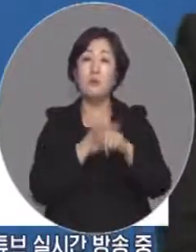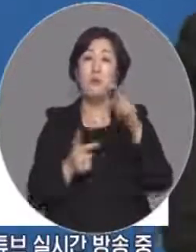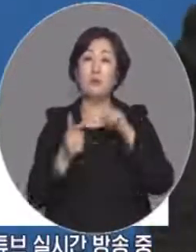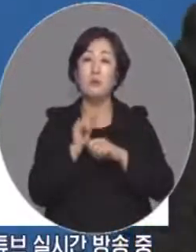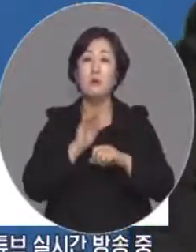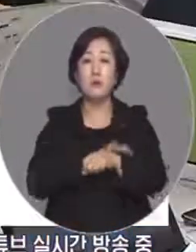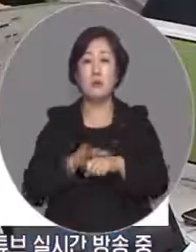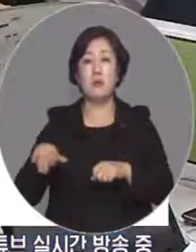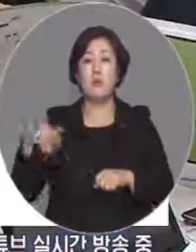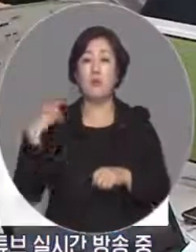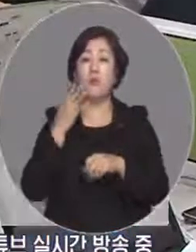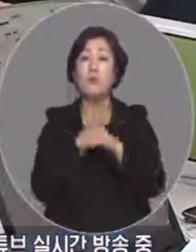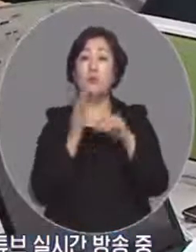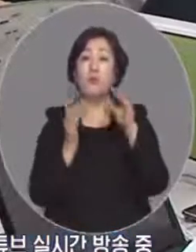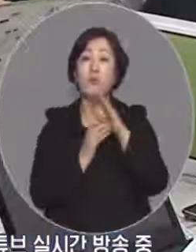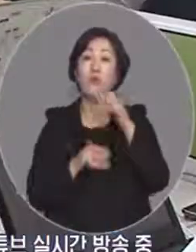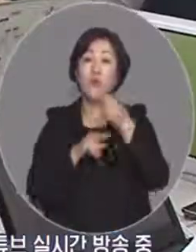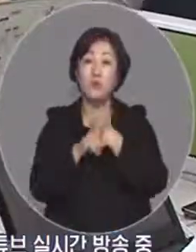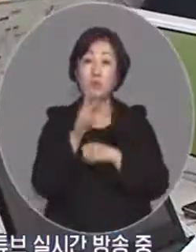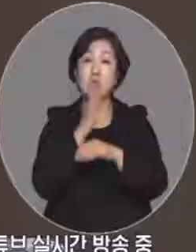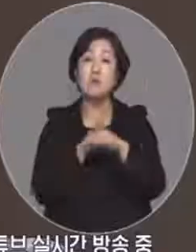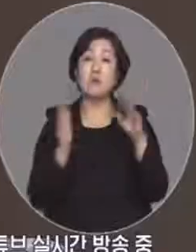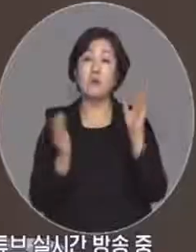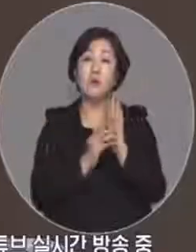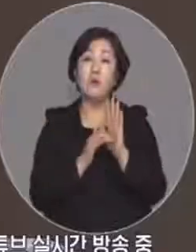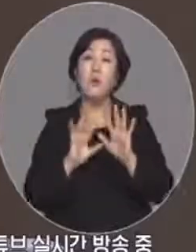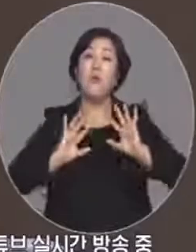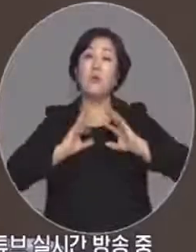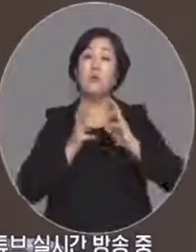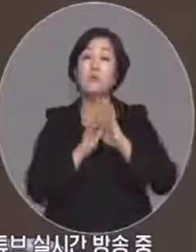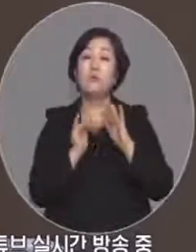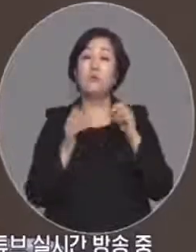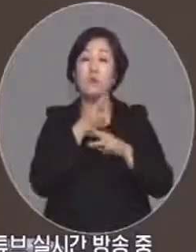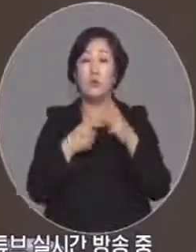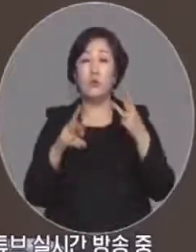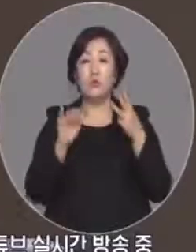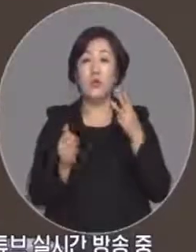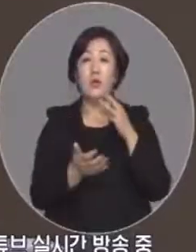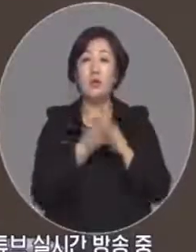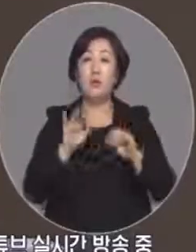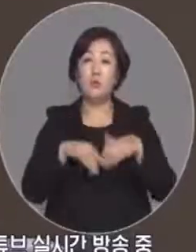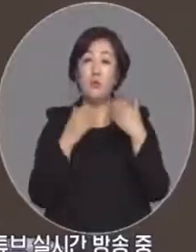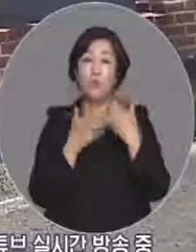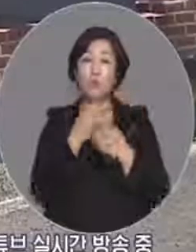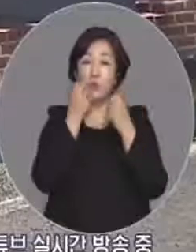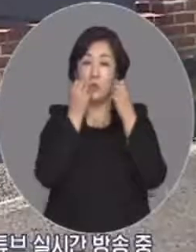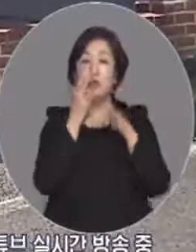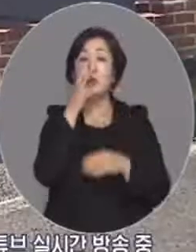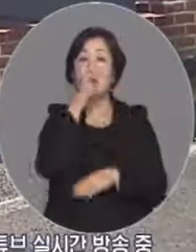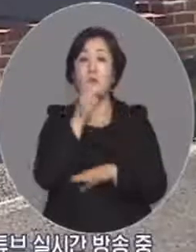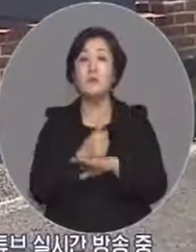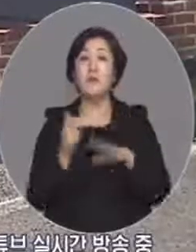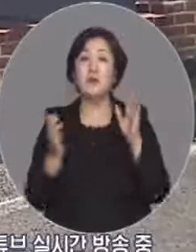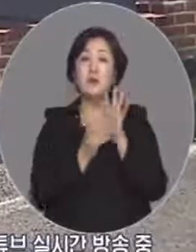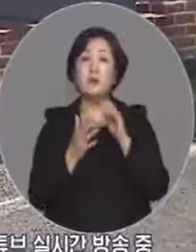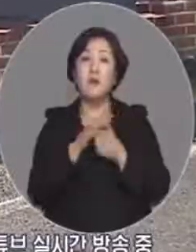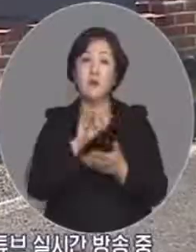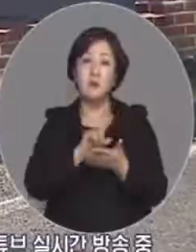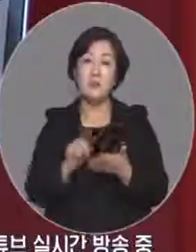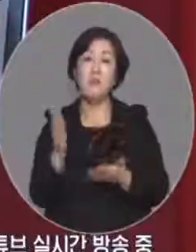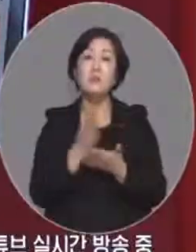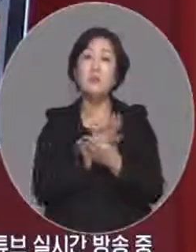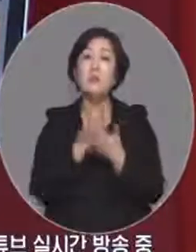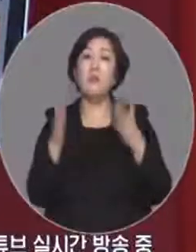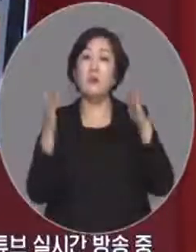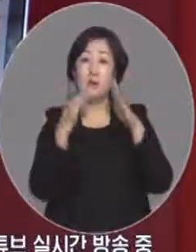어려운 상황이 있습니다. 한편 울주군이 전 국민을 대상으로 시행하는 신속 항원 검사와 관련해 울산시는 지역